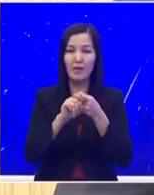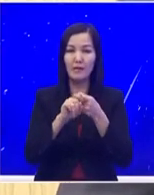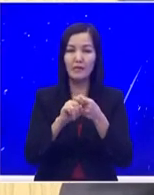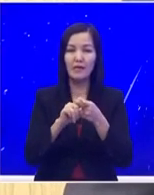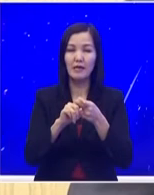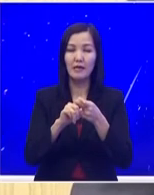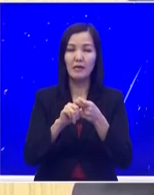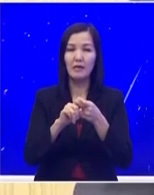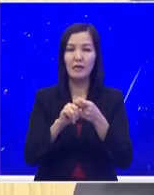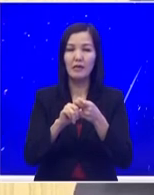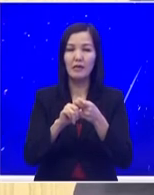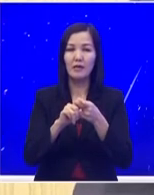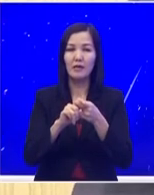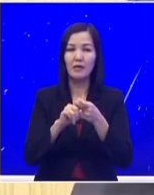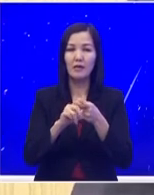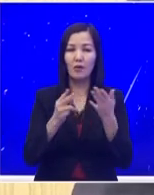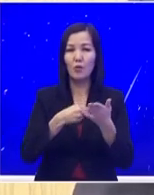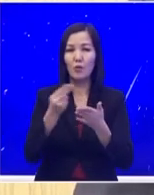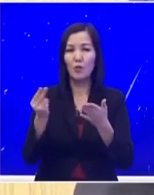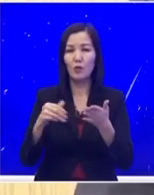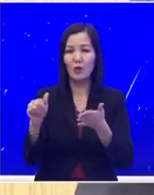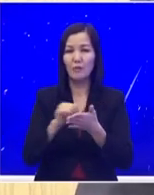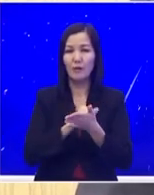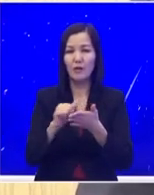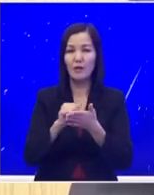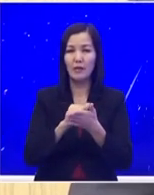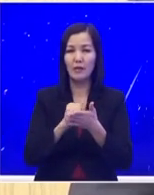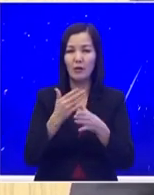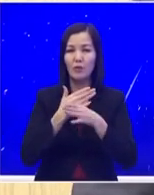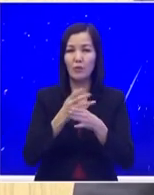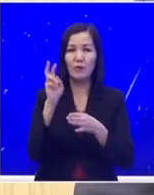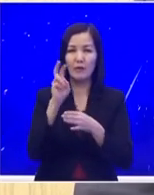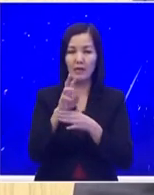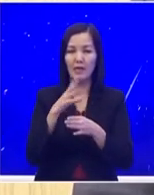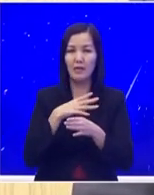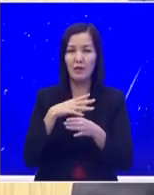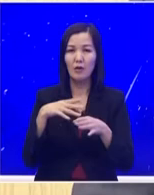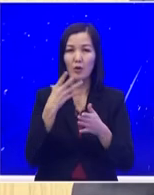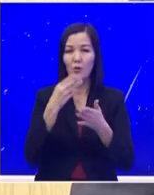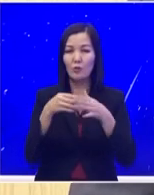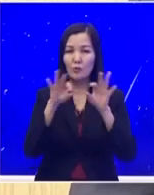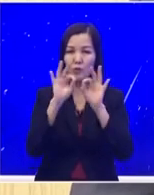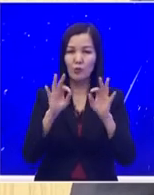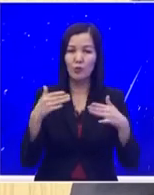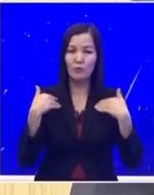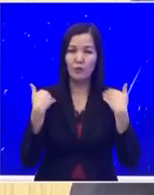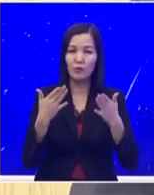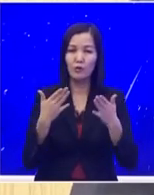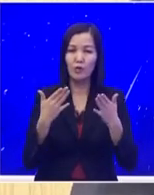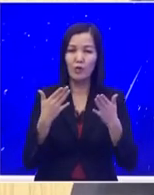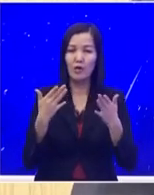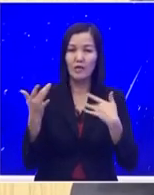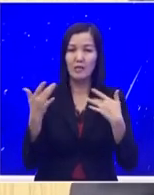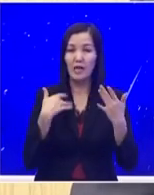байланысты қол қойған меморандумының аясында келіп отырмыз. Өзіміздің өнерімізді көрсетейік, алғашқы